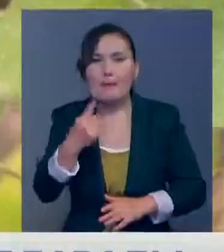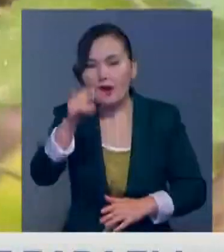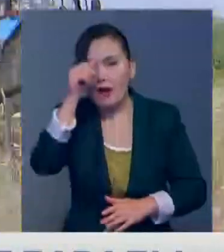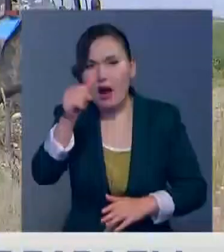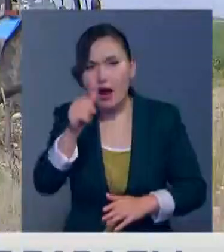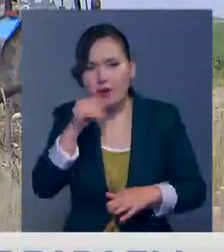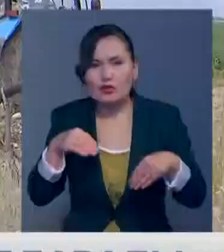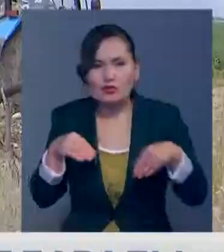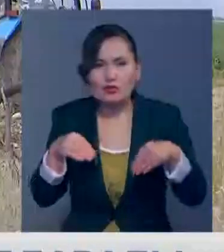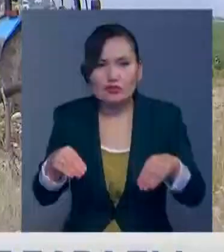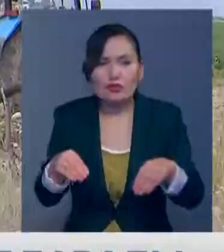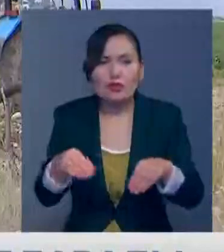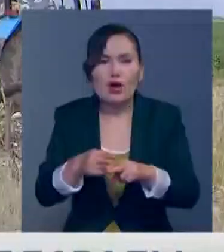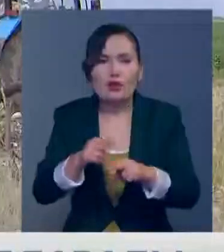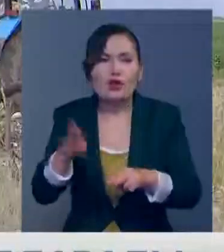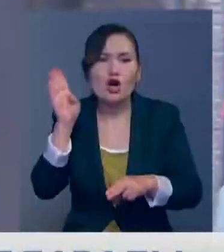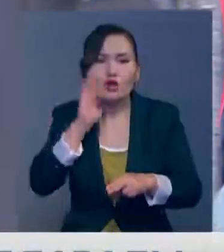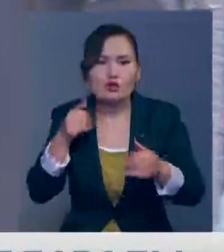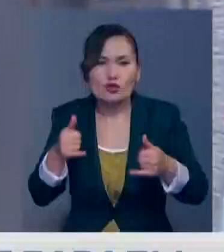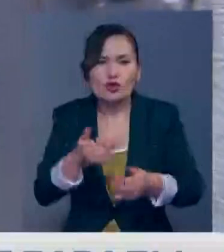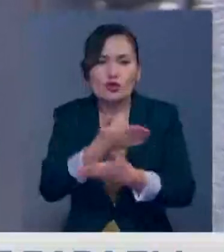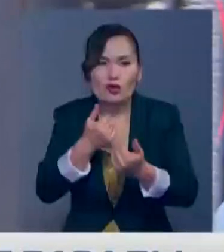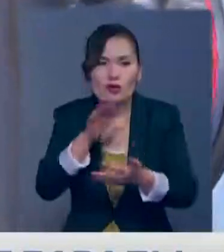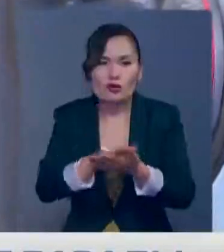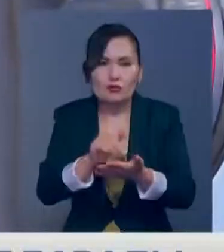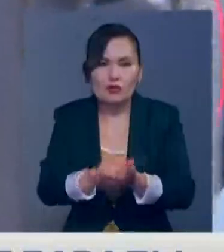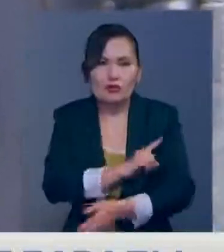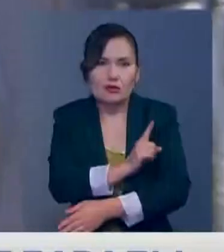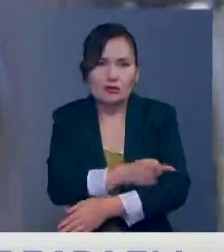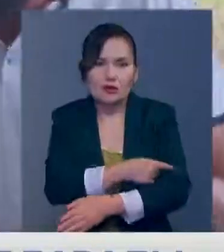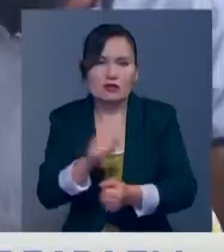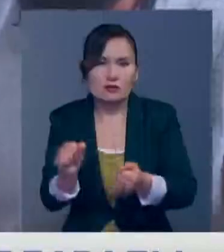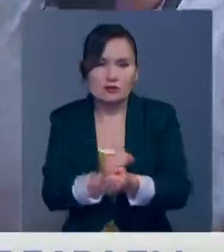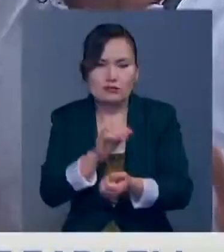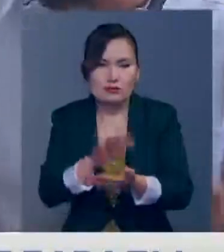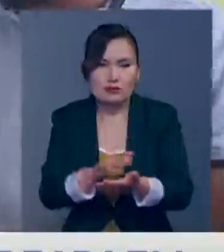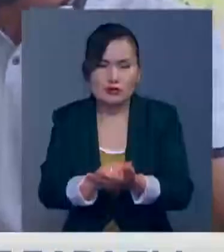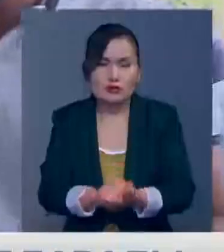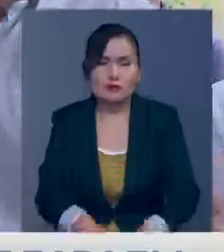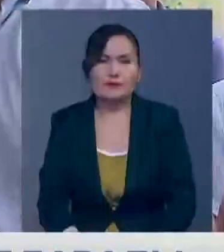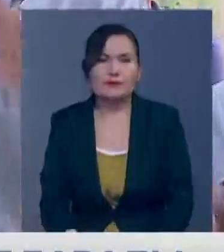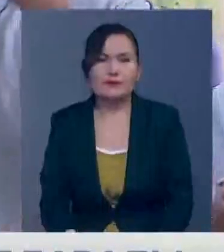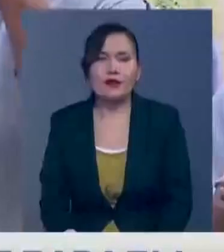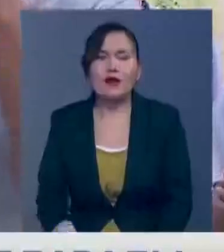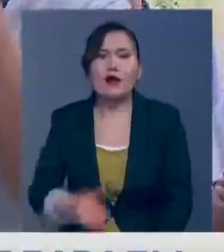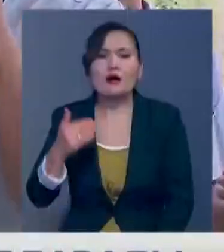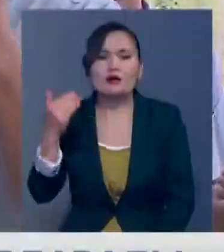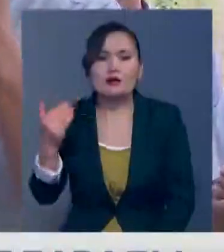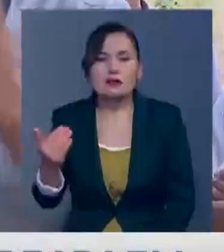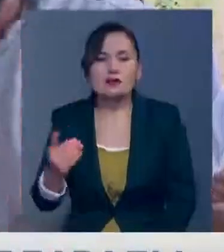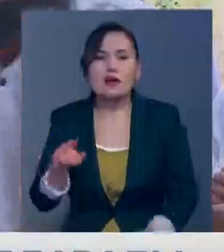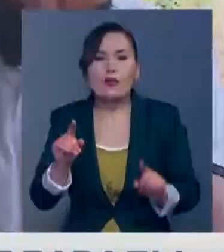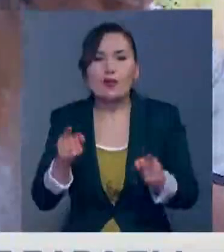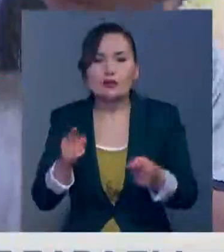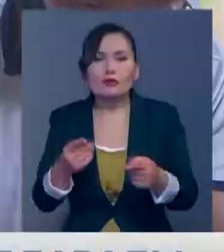соялары қурап кеткен. Ашынған жұрт аудан басшыларының алдында ашуға булықты. Сіздер мамансыздар, су мамансыздар. Сіздер неге соны есепке